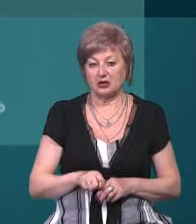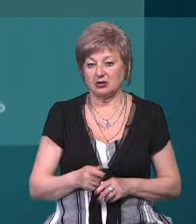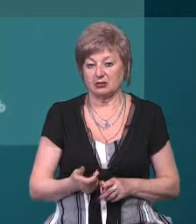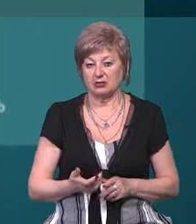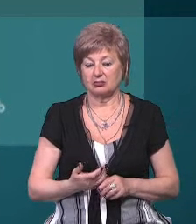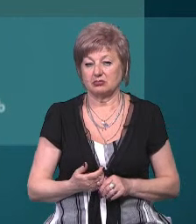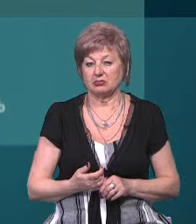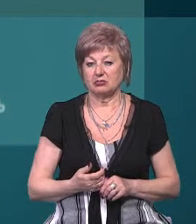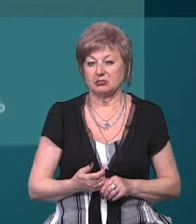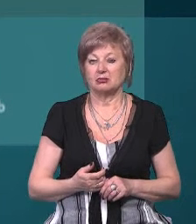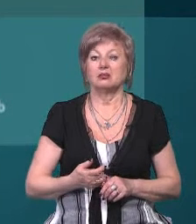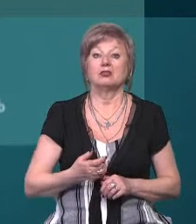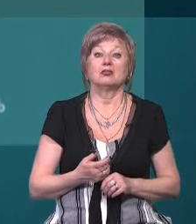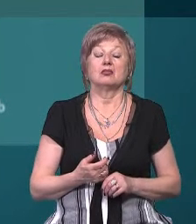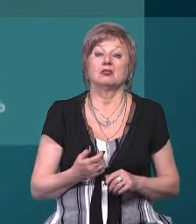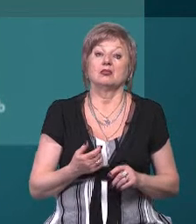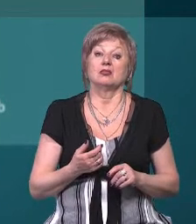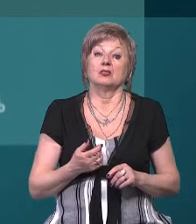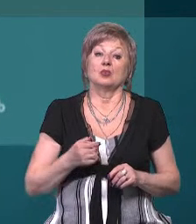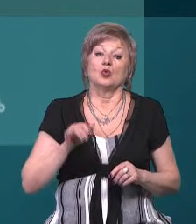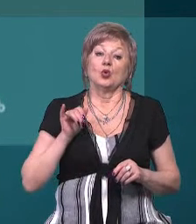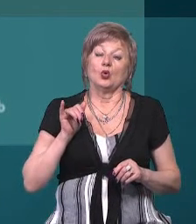І здійснення чого взагалі є